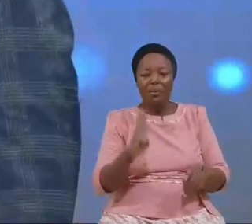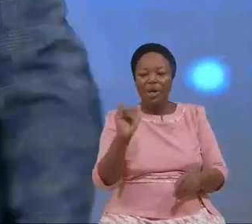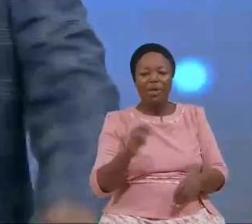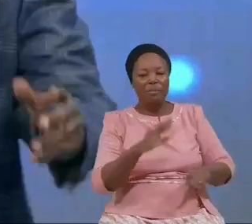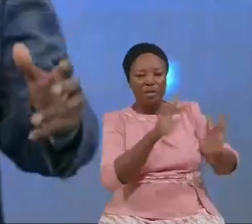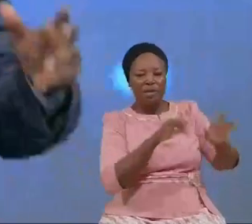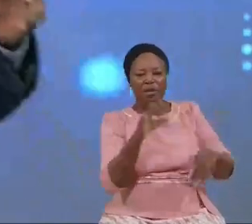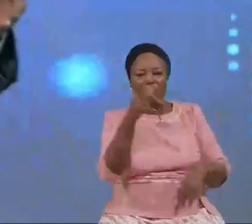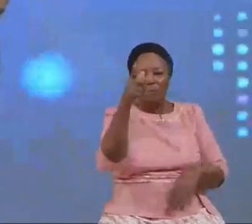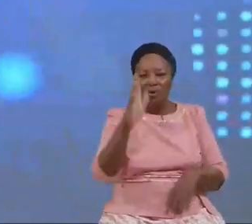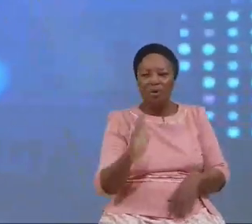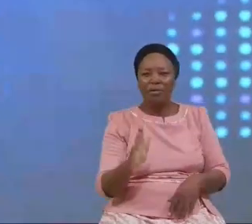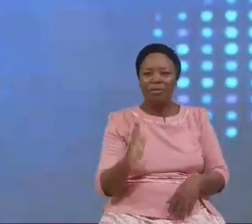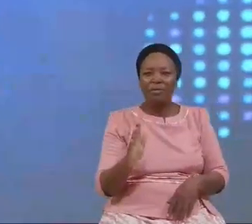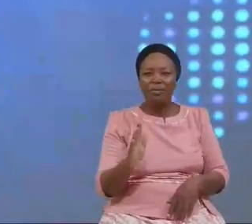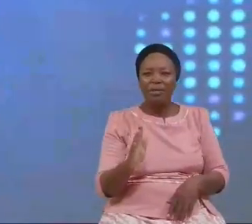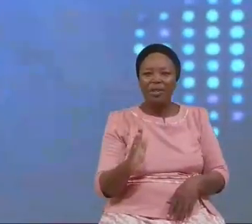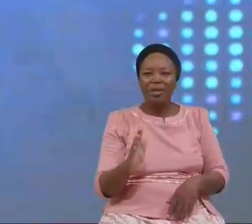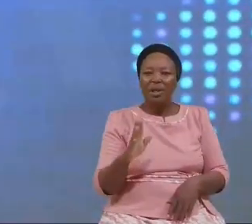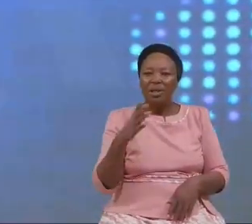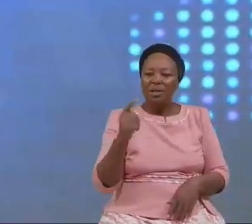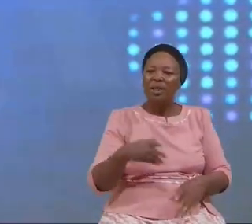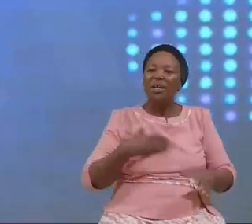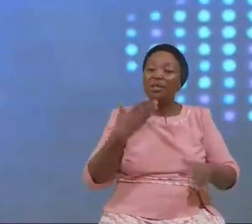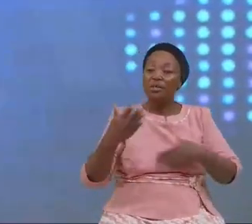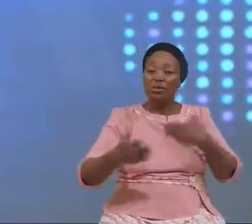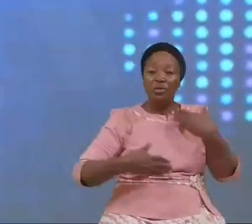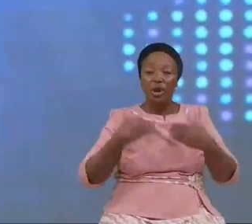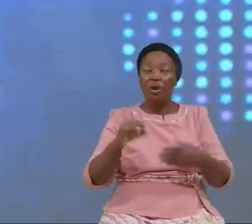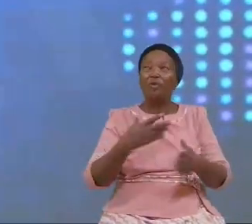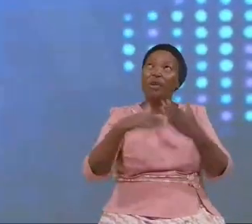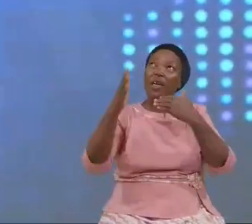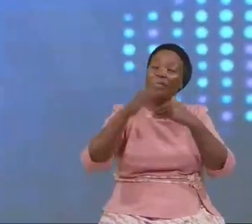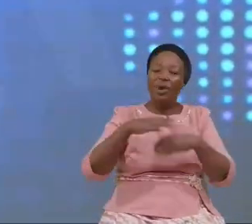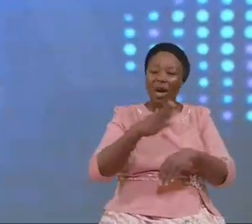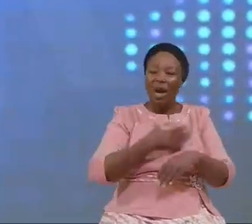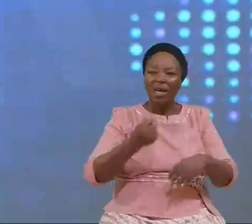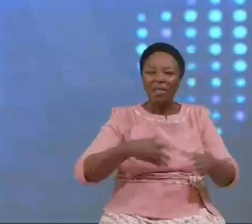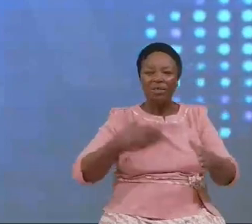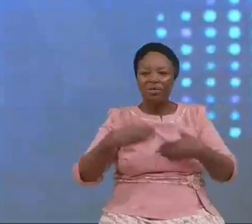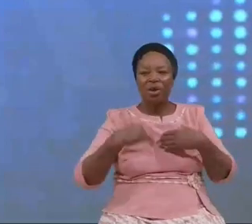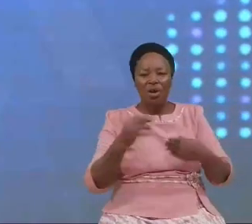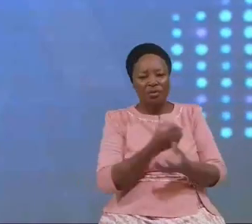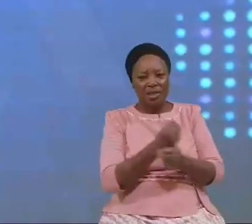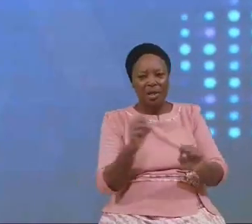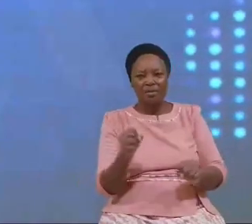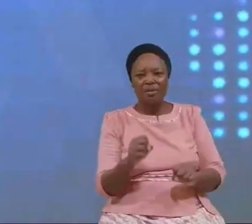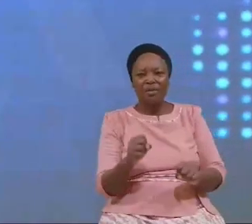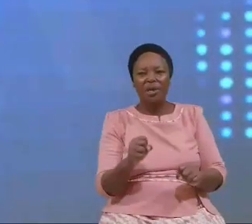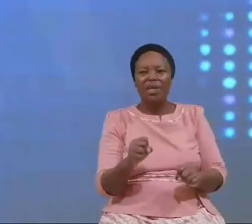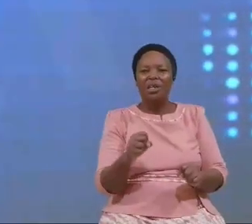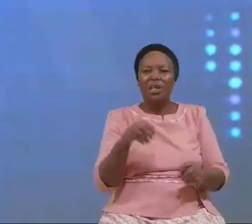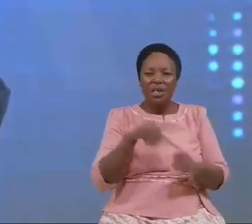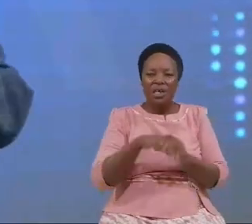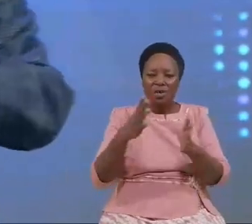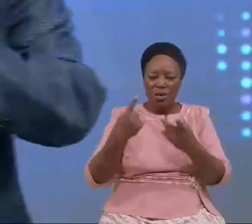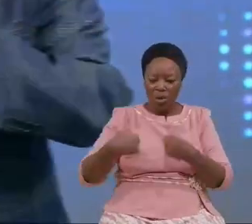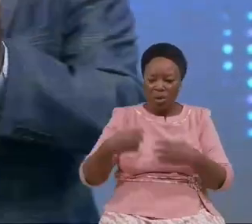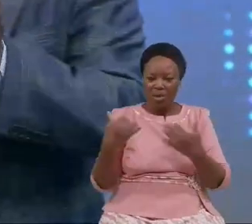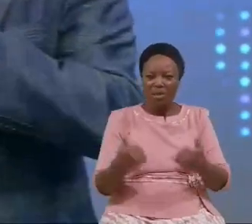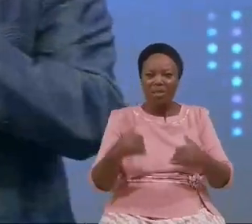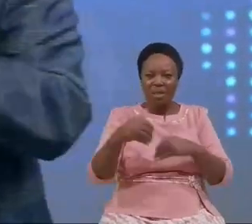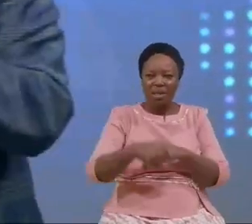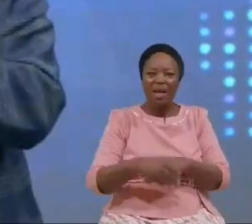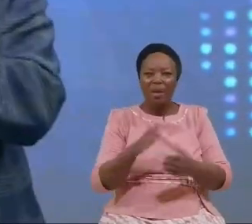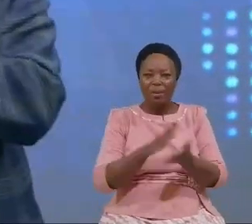Dieu la joie du ciel et la joie du salut dans ton coeur ce soir